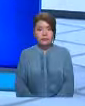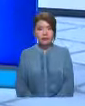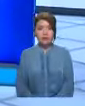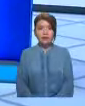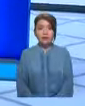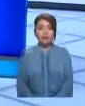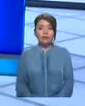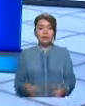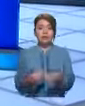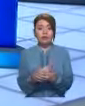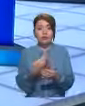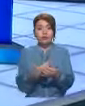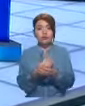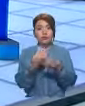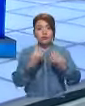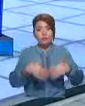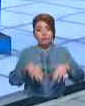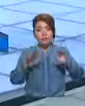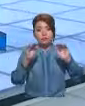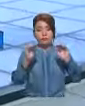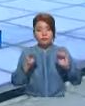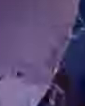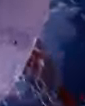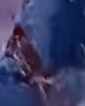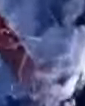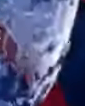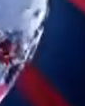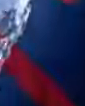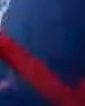На этом наш выпуск завершен. Я с вами прощаюсь. До завтра.